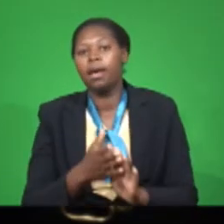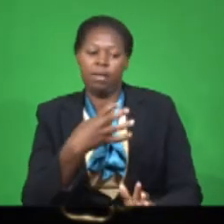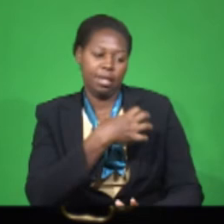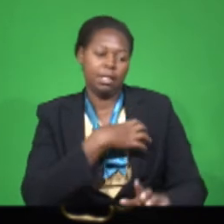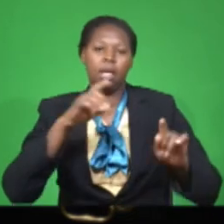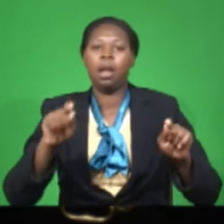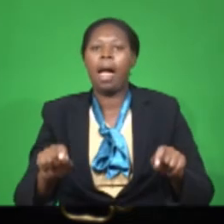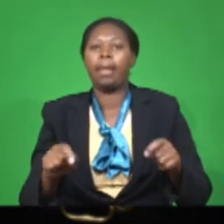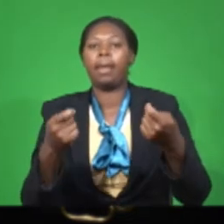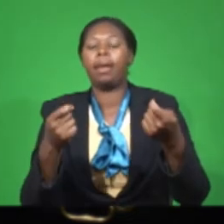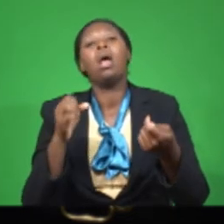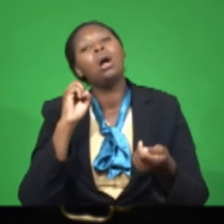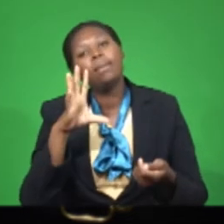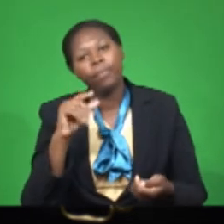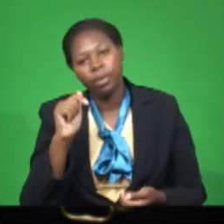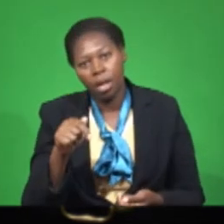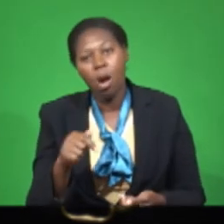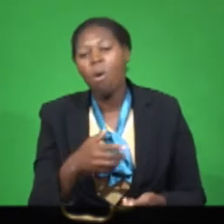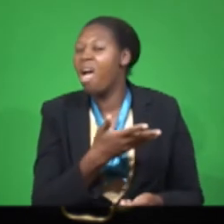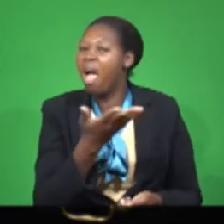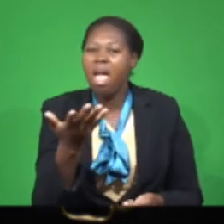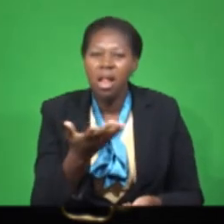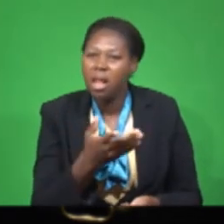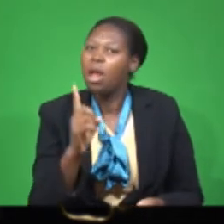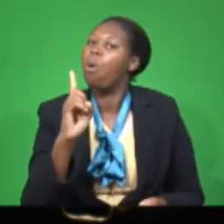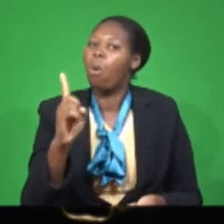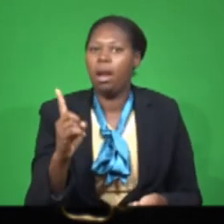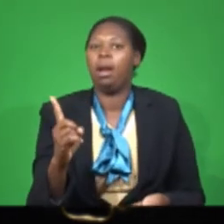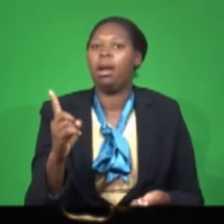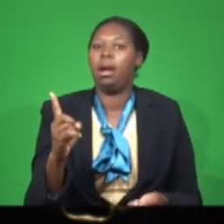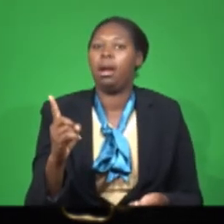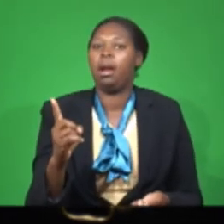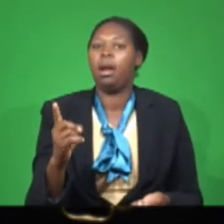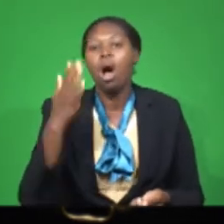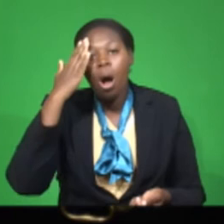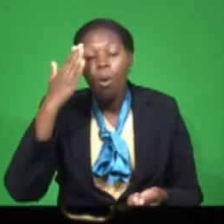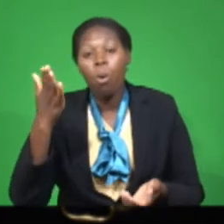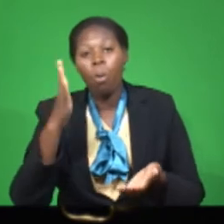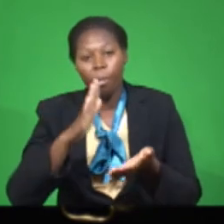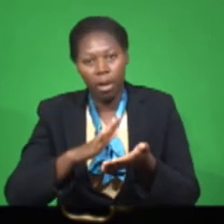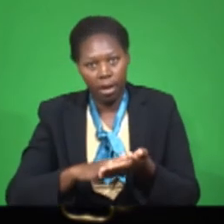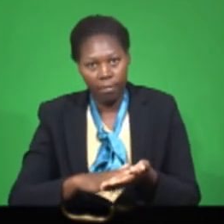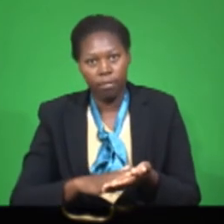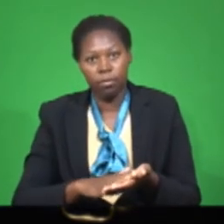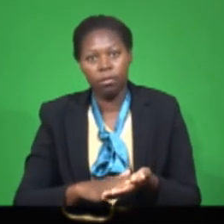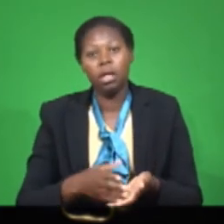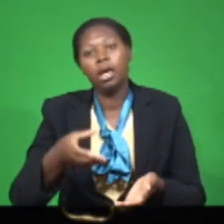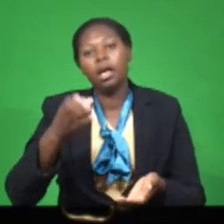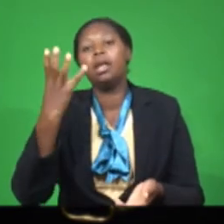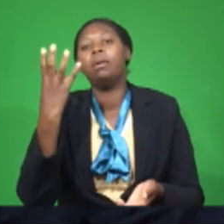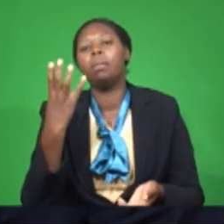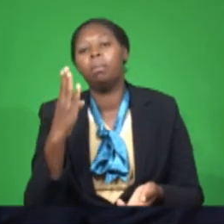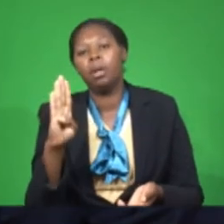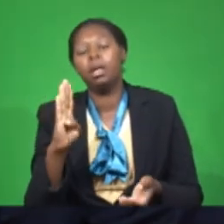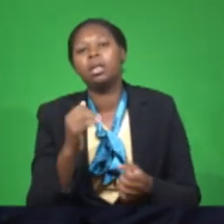ani nani anenge atenda anowana upenyu husingaperi. Meseji yaJesu ndeyekuti tendeuka.